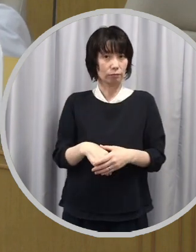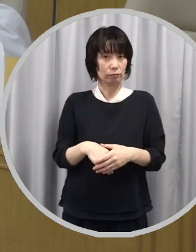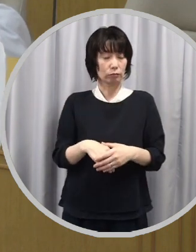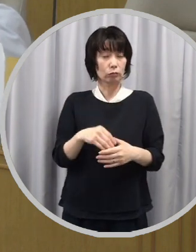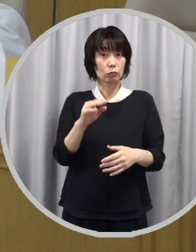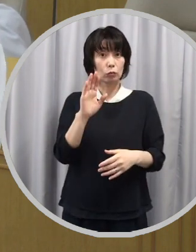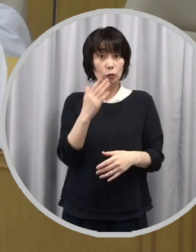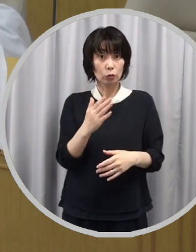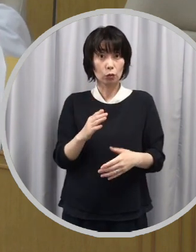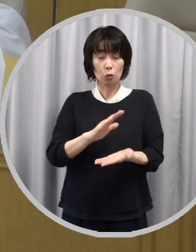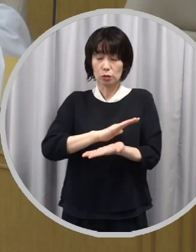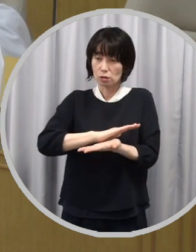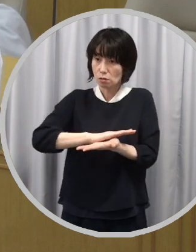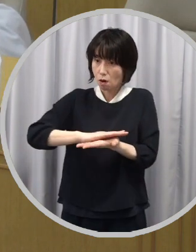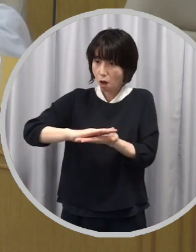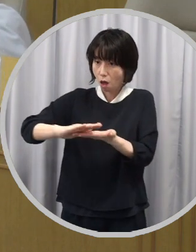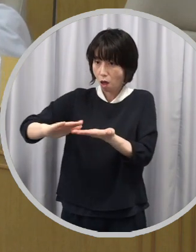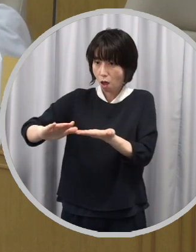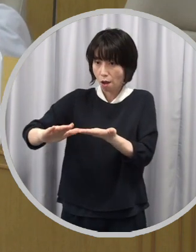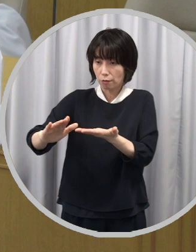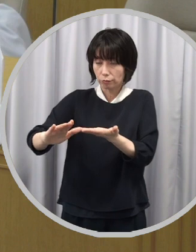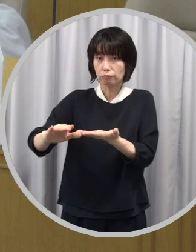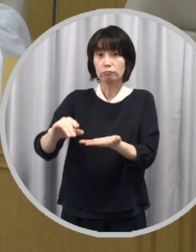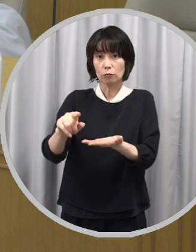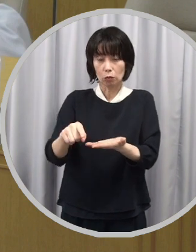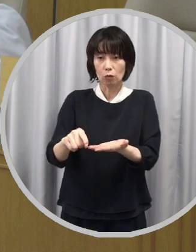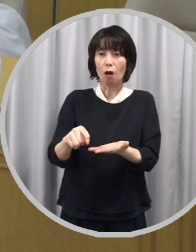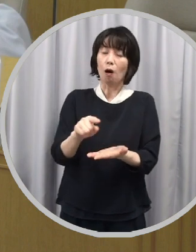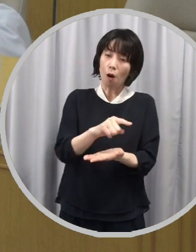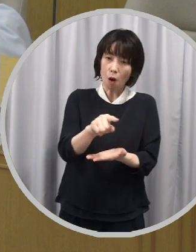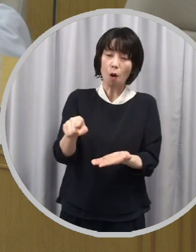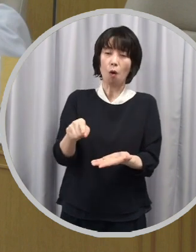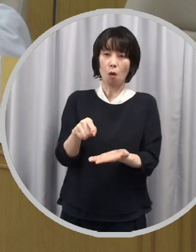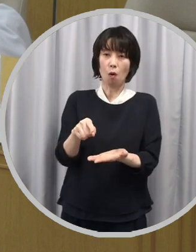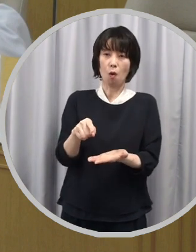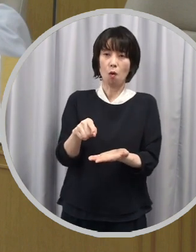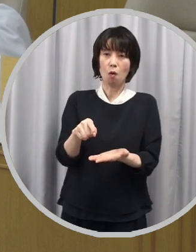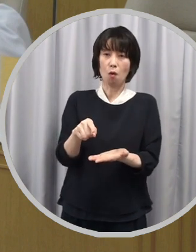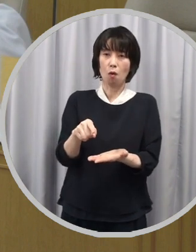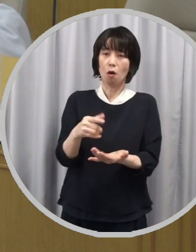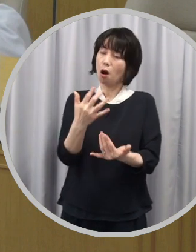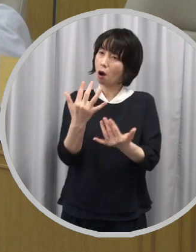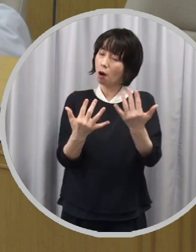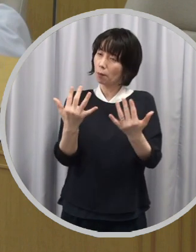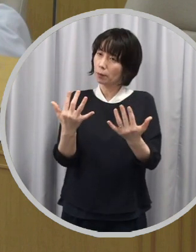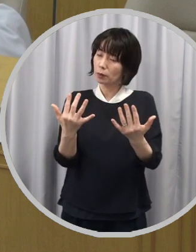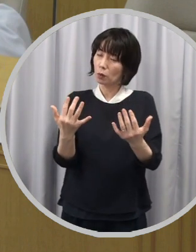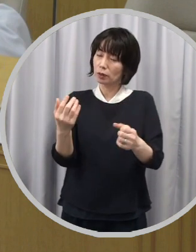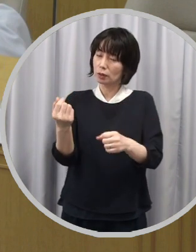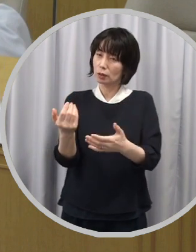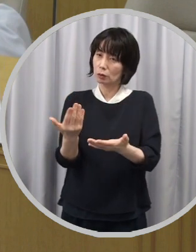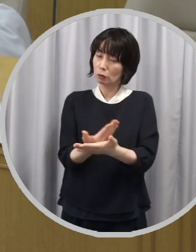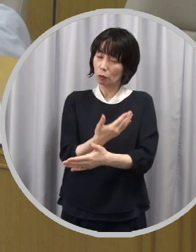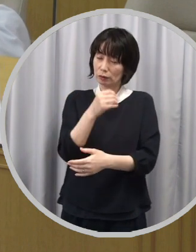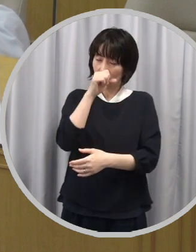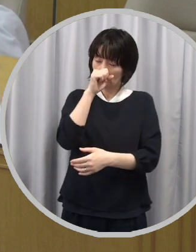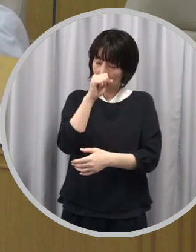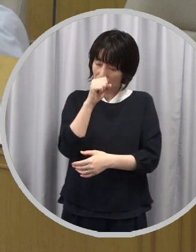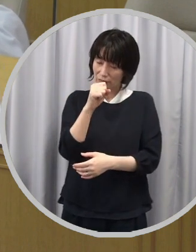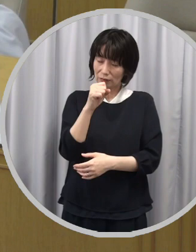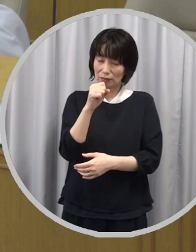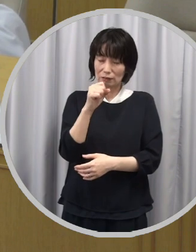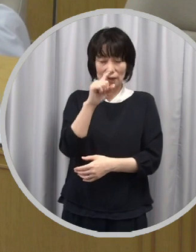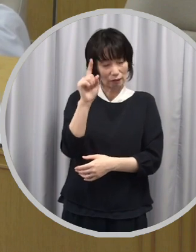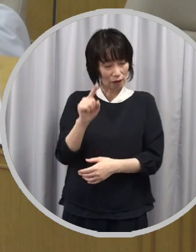ざきれいに整地しますと、やっぱりそれなりに、緑あった方がよかったかなって反省